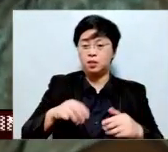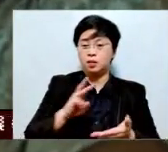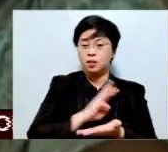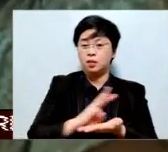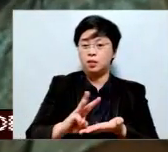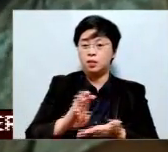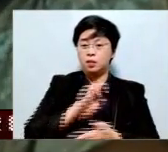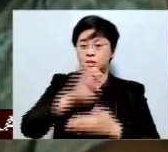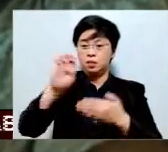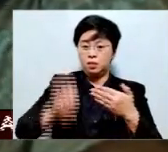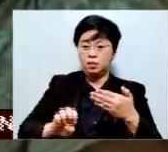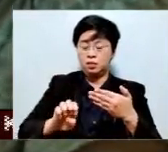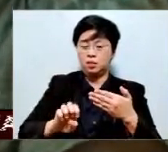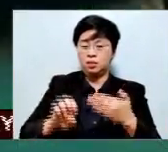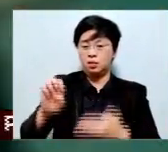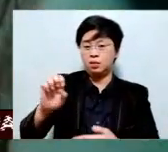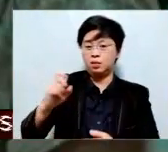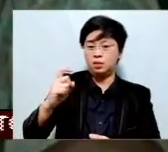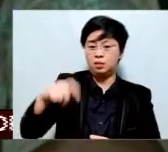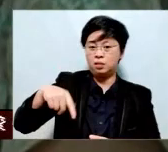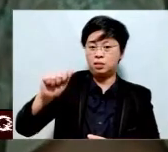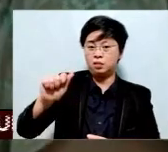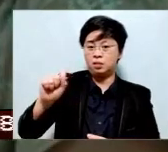ng Expats sa Prime Video.